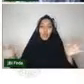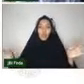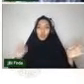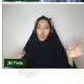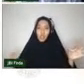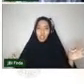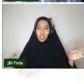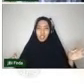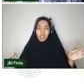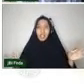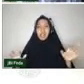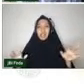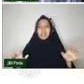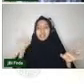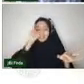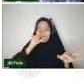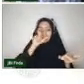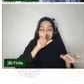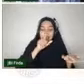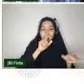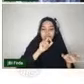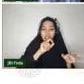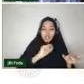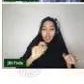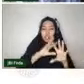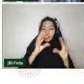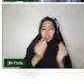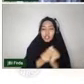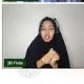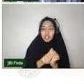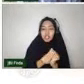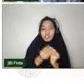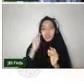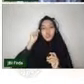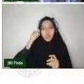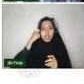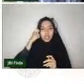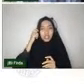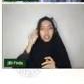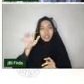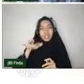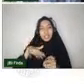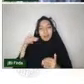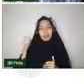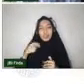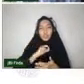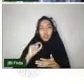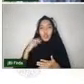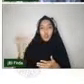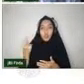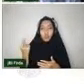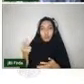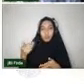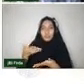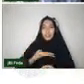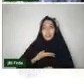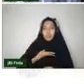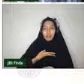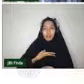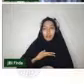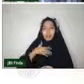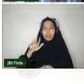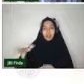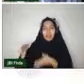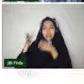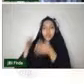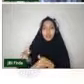sulit mencari sekolah umum yang menyelenggarakan pendidikan inklusi. Itu ada kala baiknya sekolah umum menerima anak-anak yang terbatas tersebut